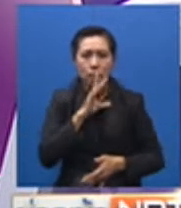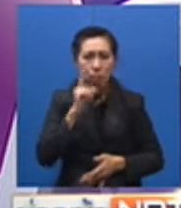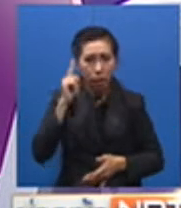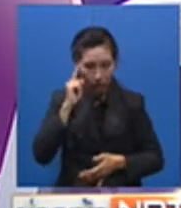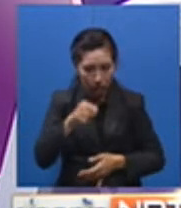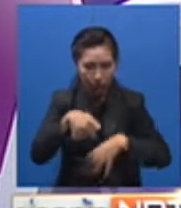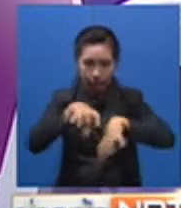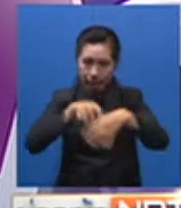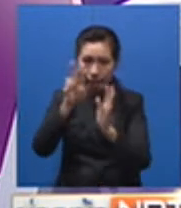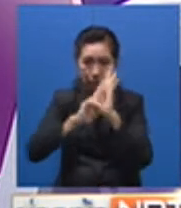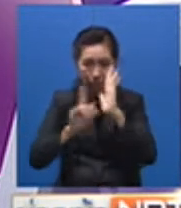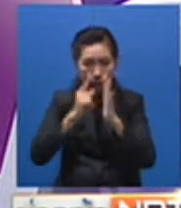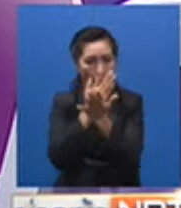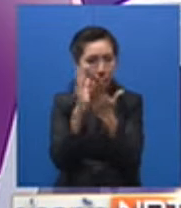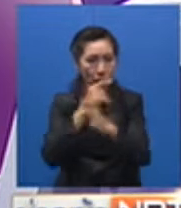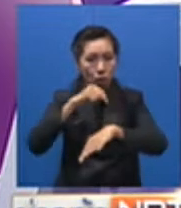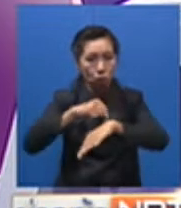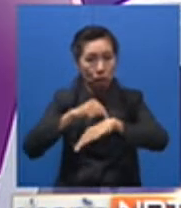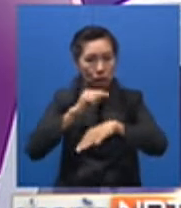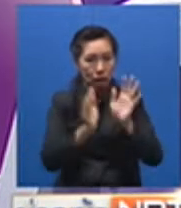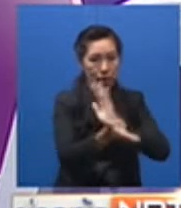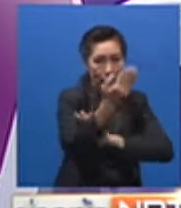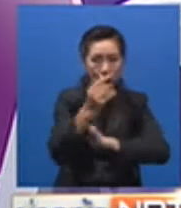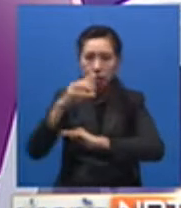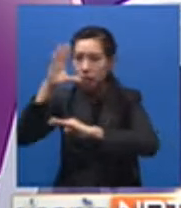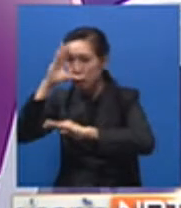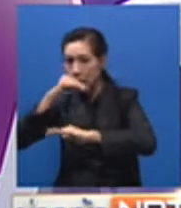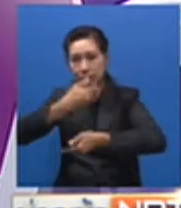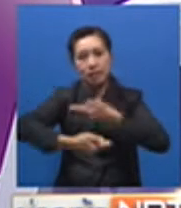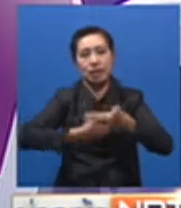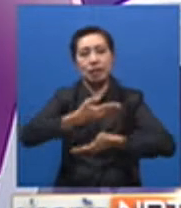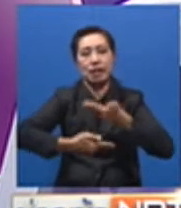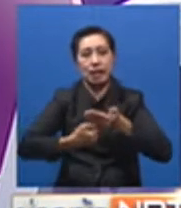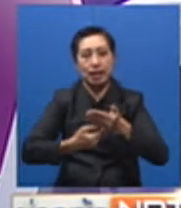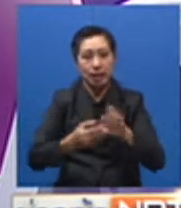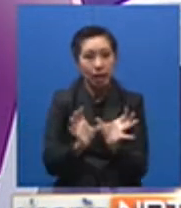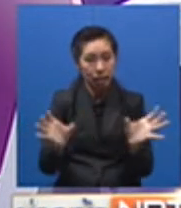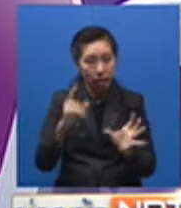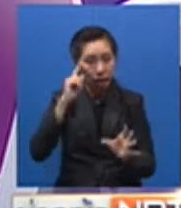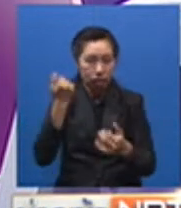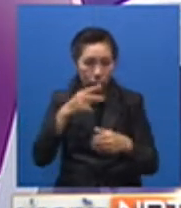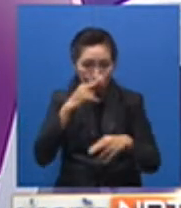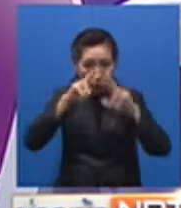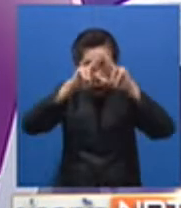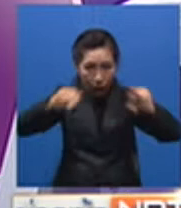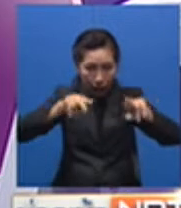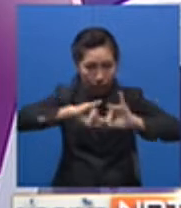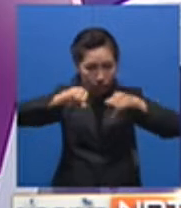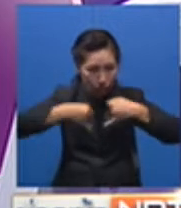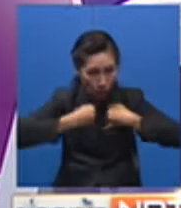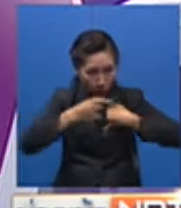ช่วงเวลาช่วงเวลาเช้าแล้วก็ช่วงเวลาค่ำแล้วก็จะเร่งตรวจสอบรายชื่อผู้ค้านะคะเพื่อที่จะป้องกันการปล่อยแผง